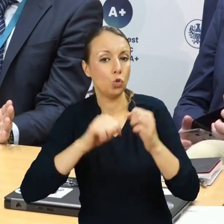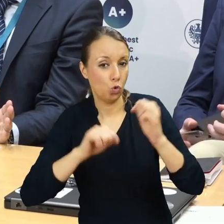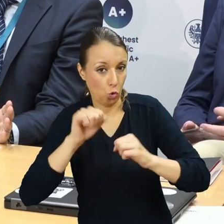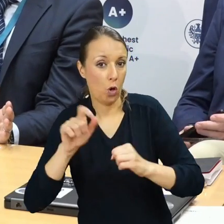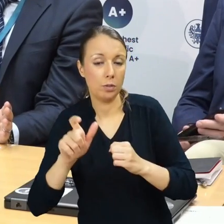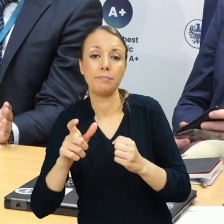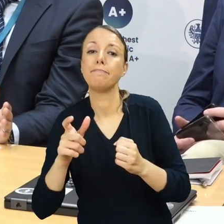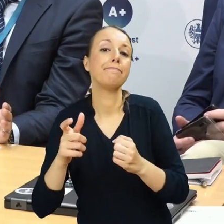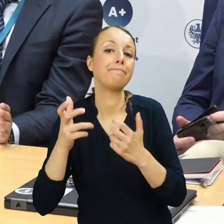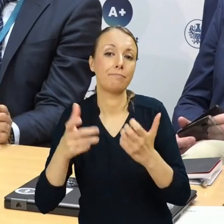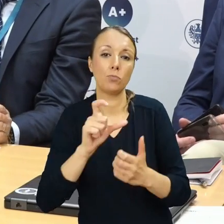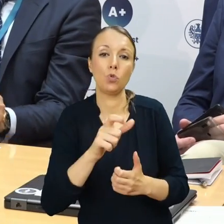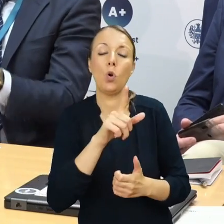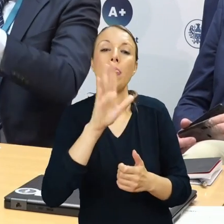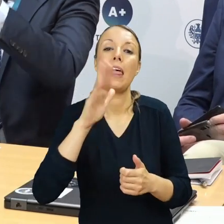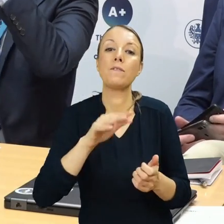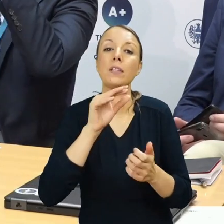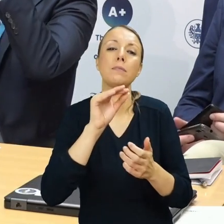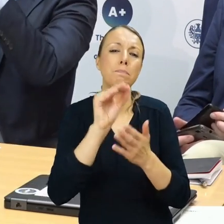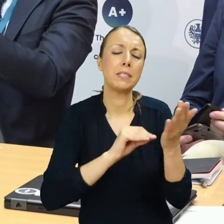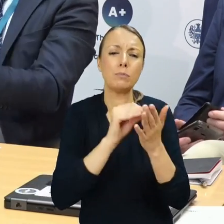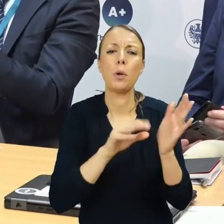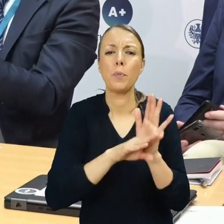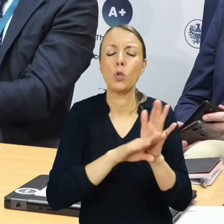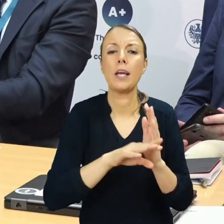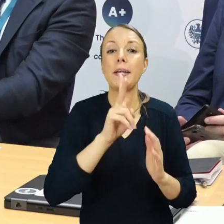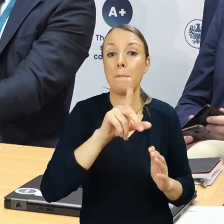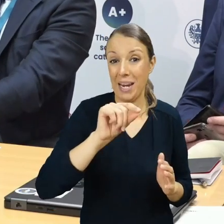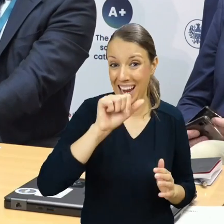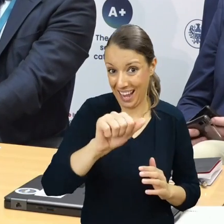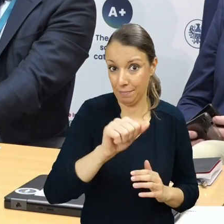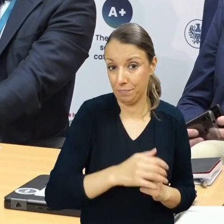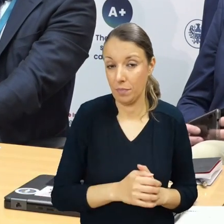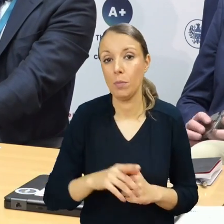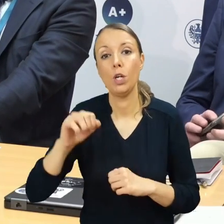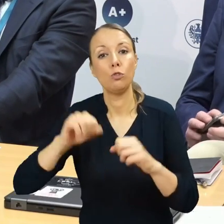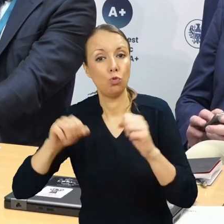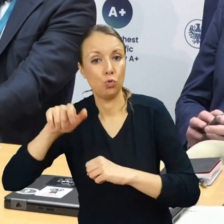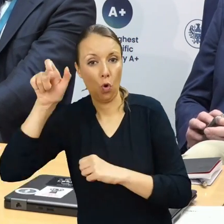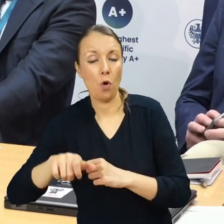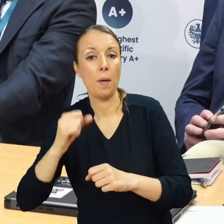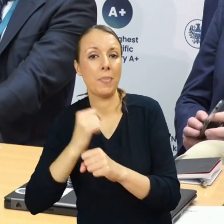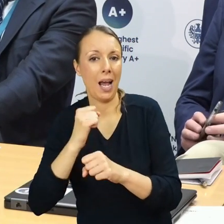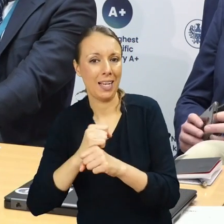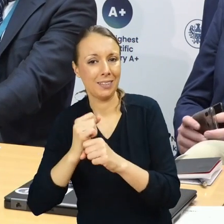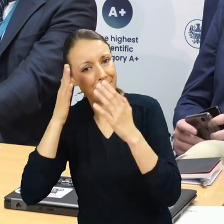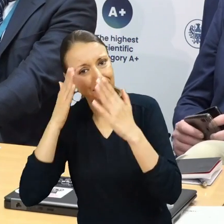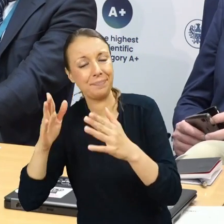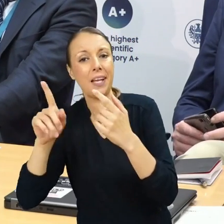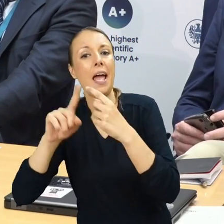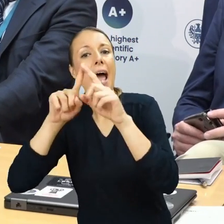w KPA, no jednak pozwalało sędziemu pracującemu na aktach sprawy dowiedzenie się, co